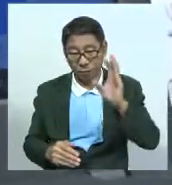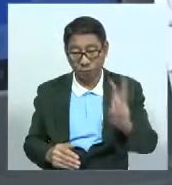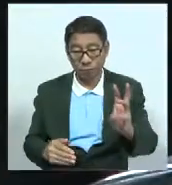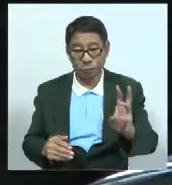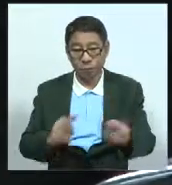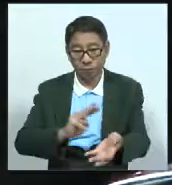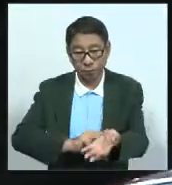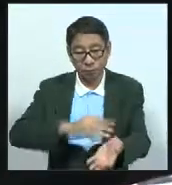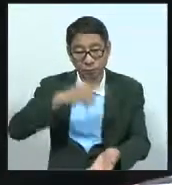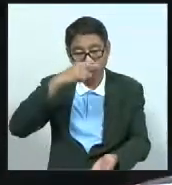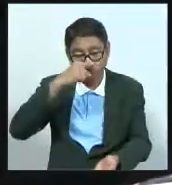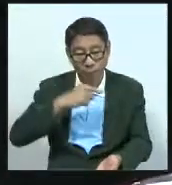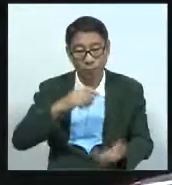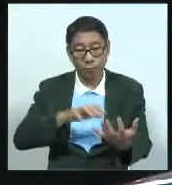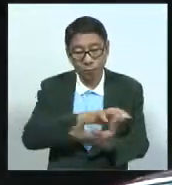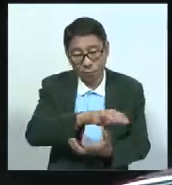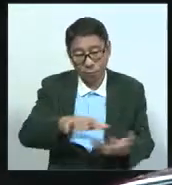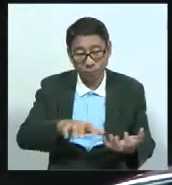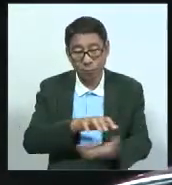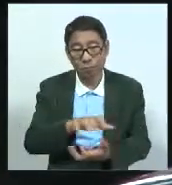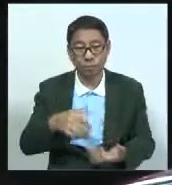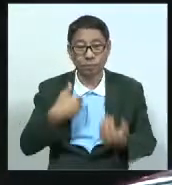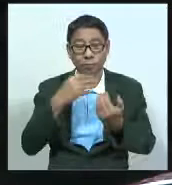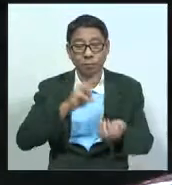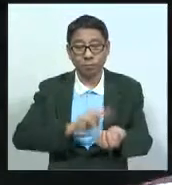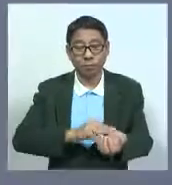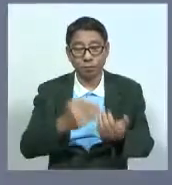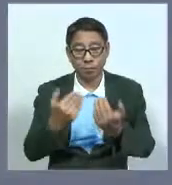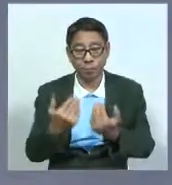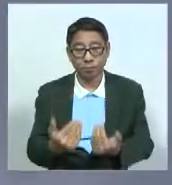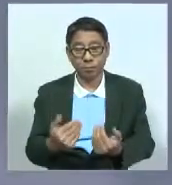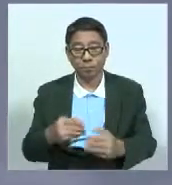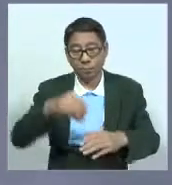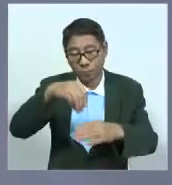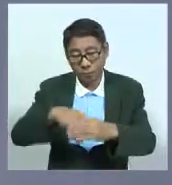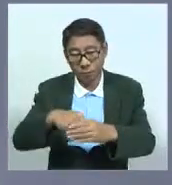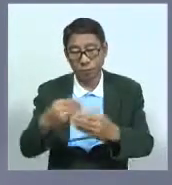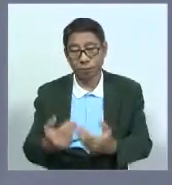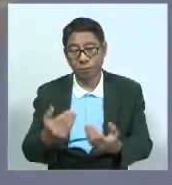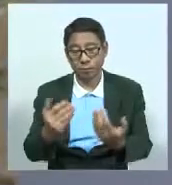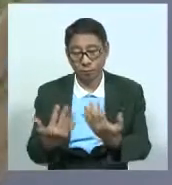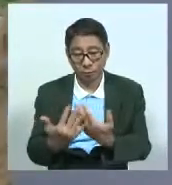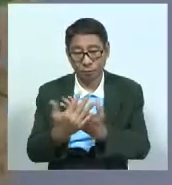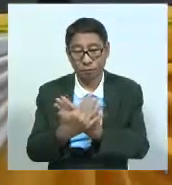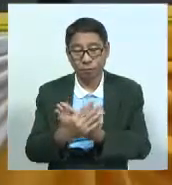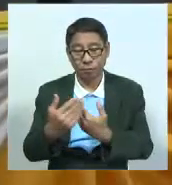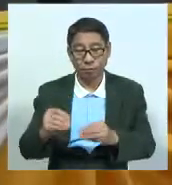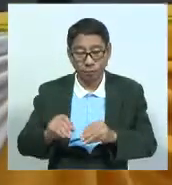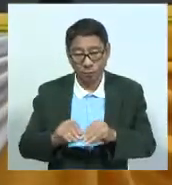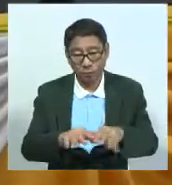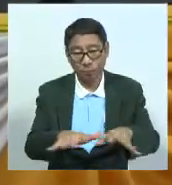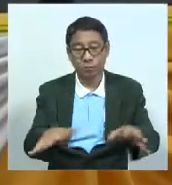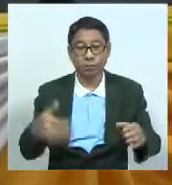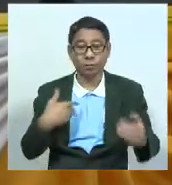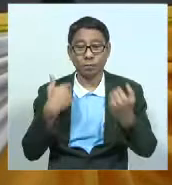แก่การแพทย์แผนไทยและการแพทย์ผสมผสานการแพทย์แผนปัจจุบันด้านการปลูกการผลิตการกระจายระบบบริ